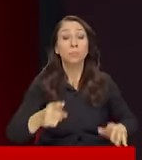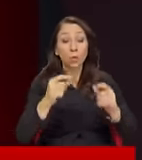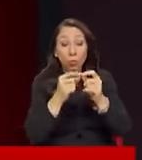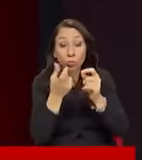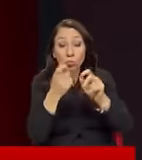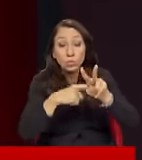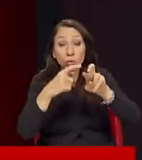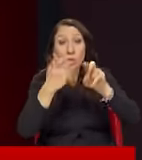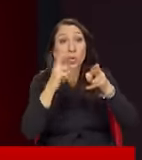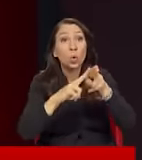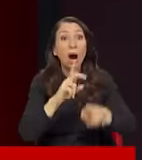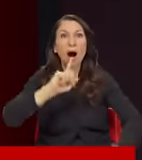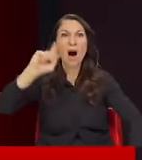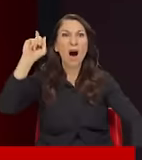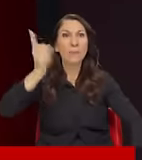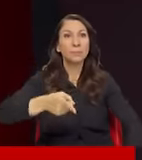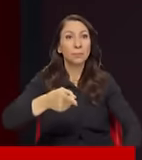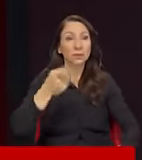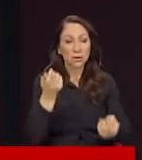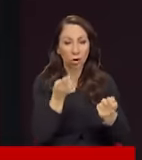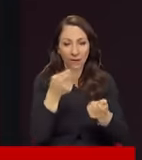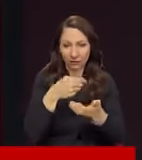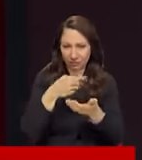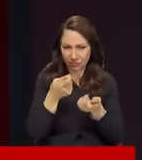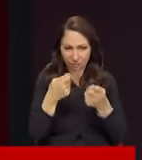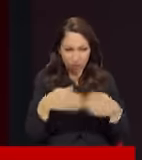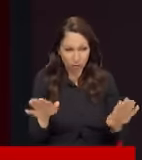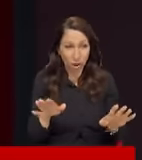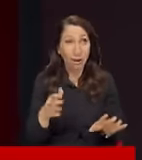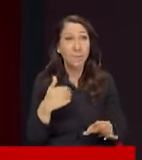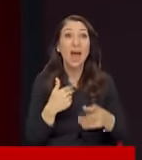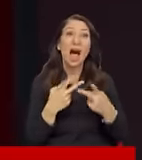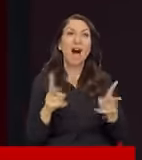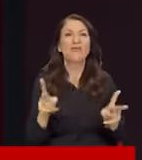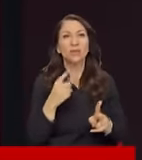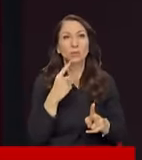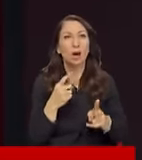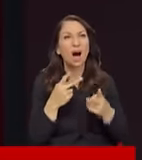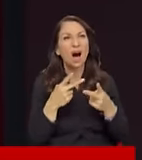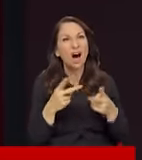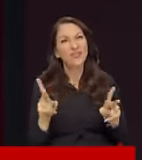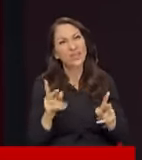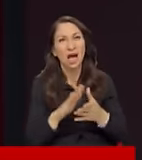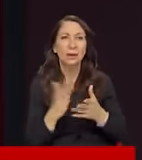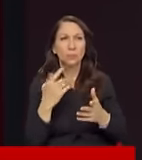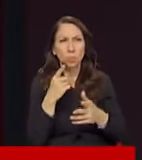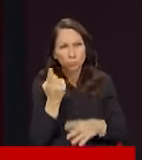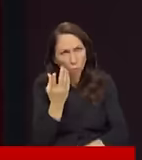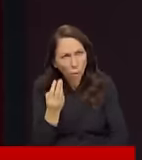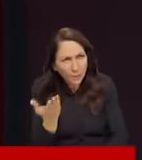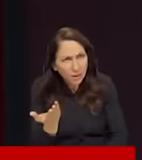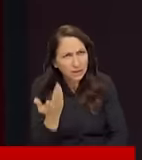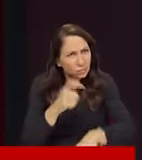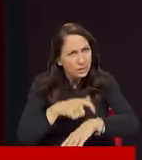buyruğumla diyor. Ya birisi görevden ayrılacak, gidecek. Beni affetti diyor ya. Affetti, ayrıldım diyor. Böyle bir şey olur mu? Ya